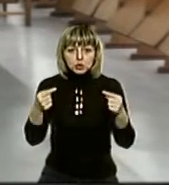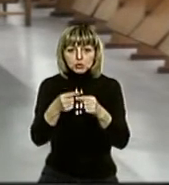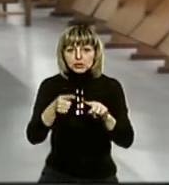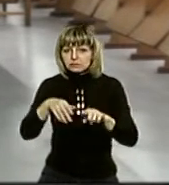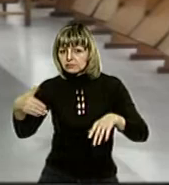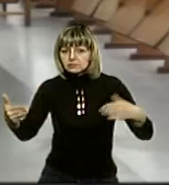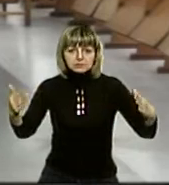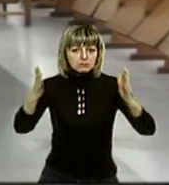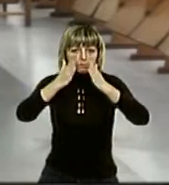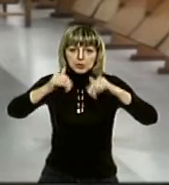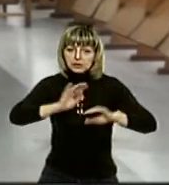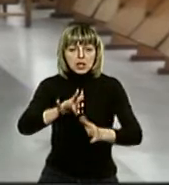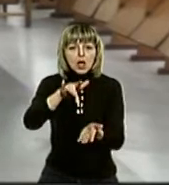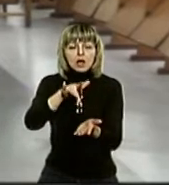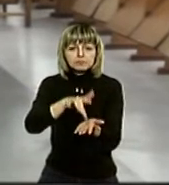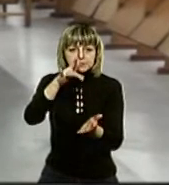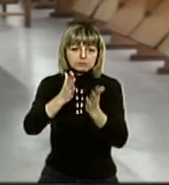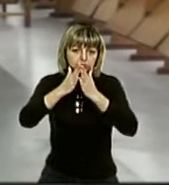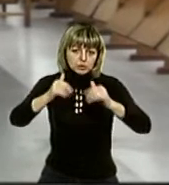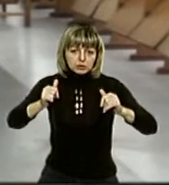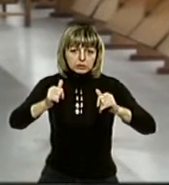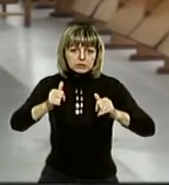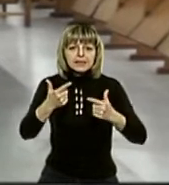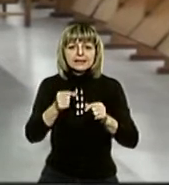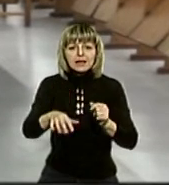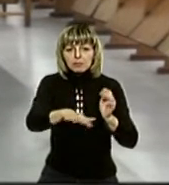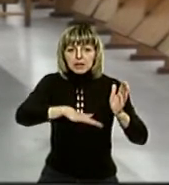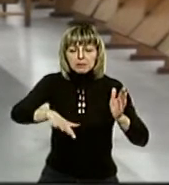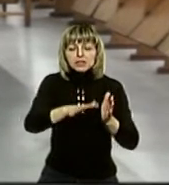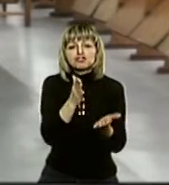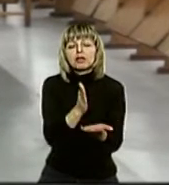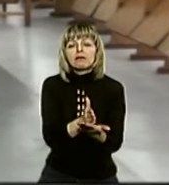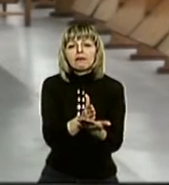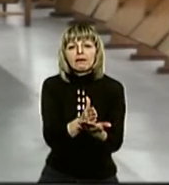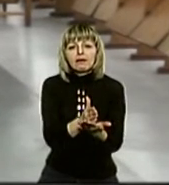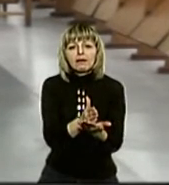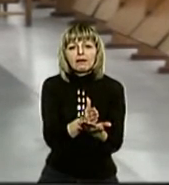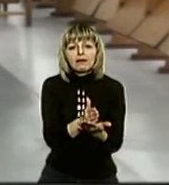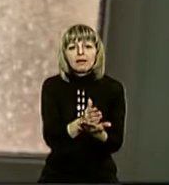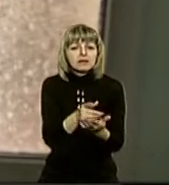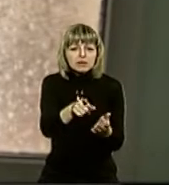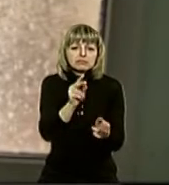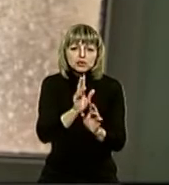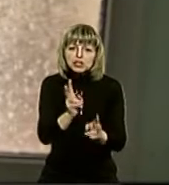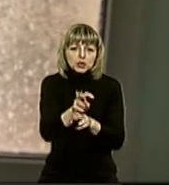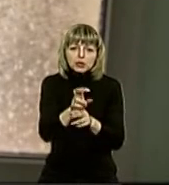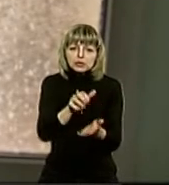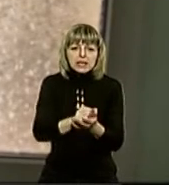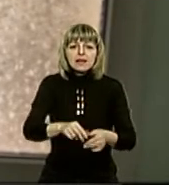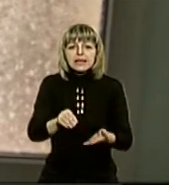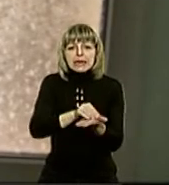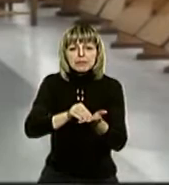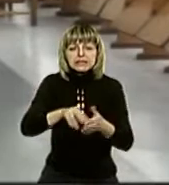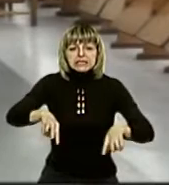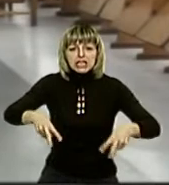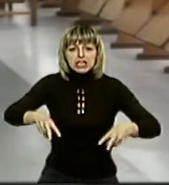приміщеннями дах не обвалився. Обвалився тільки там, де є приміщення, де класи не займані. Репетиції танцювального